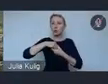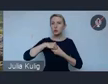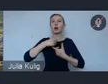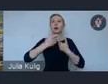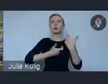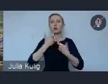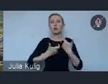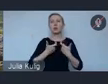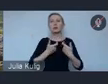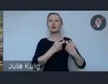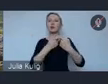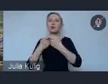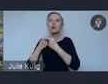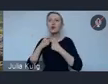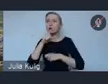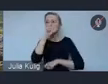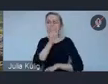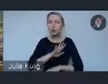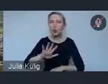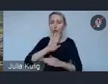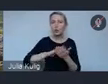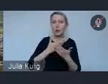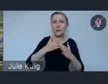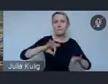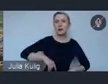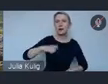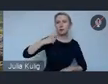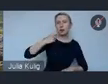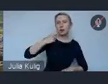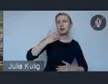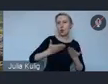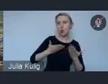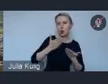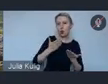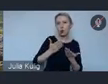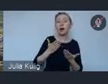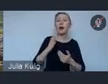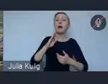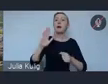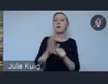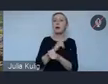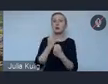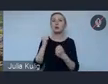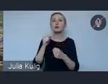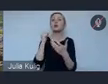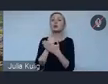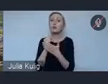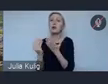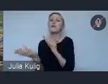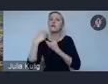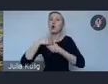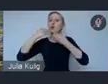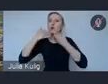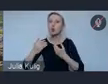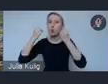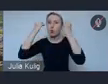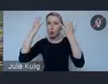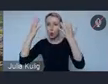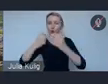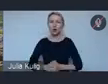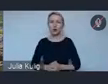spójność społeczności To jest taki przykład pan prezydent miasta Lublina powołał pełnomocnika do spraw włączania poprzez kulturę natomiast